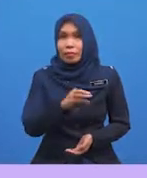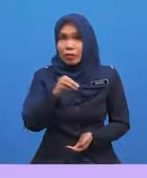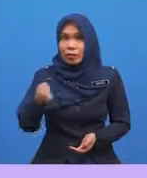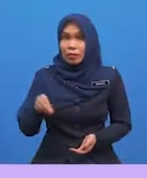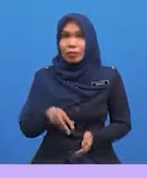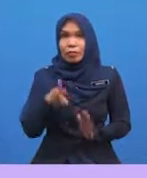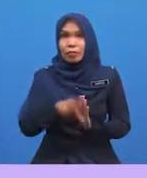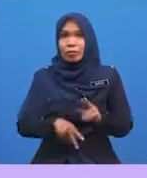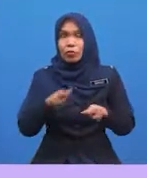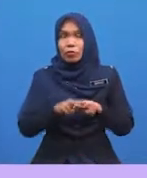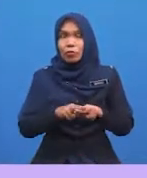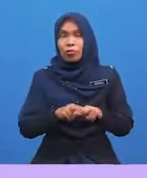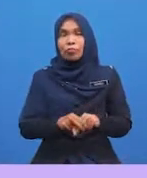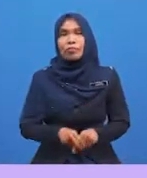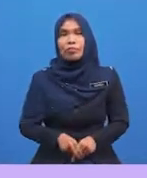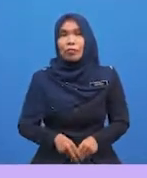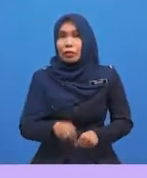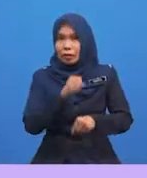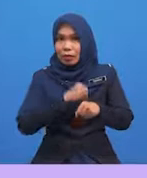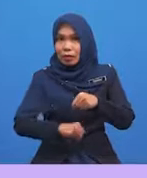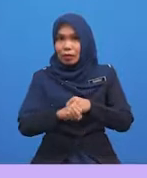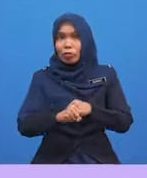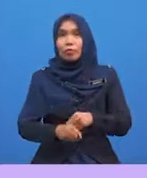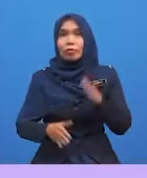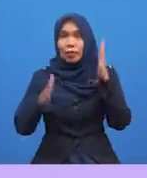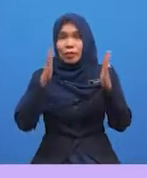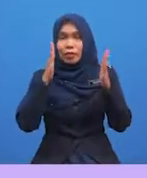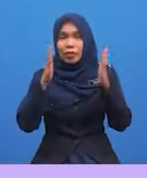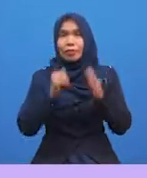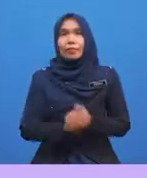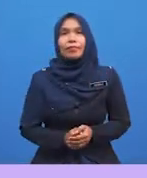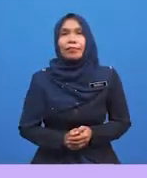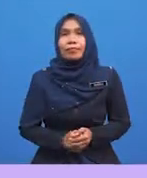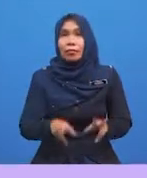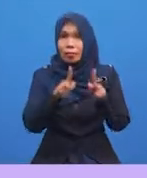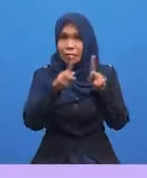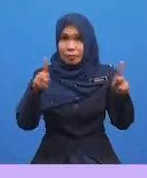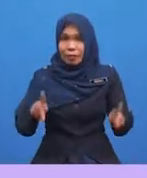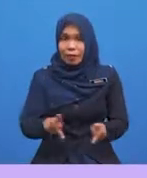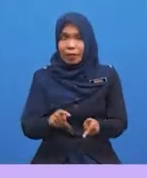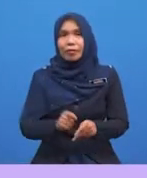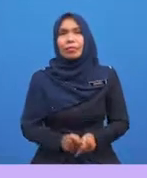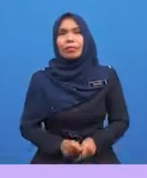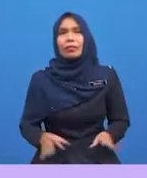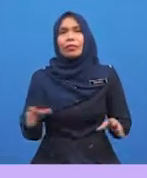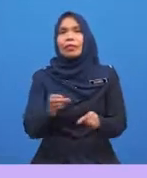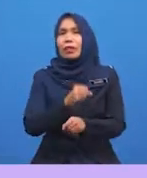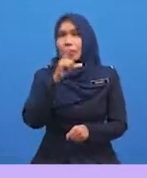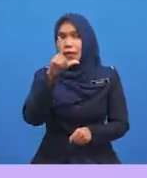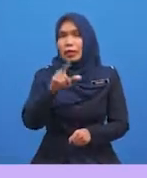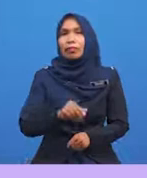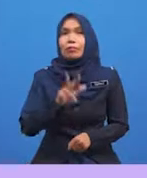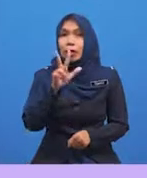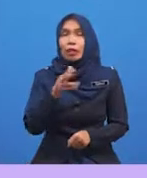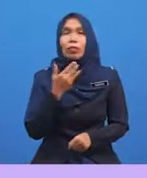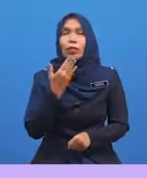penduduk di Semenanjung Malaysia. Jika murid-murid perhatikan peta tersebut, kita dapat lihat tiga